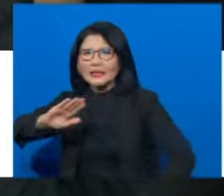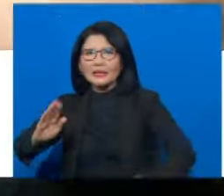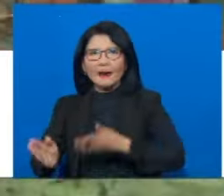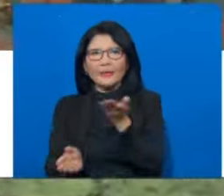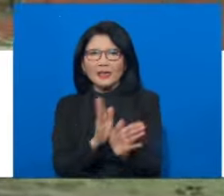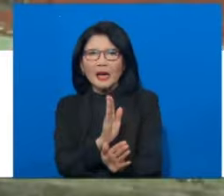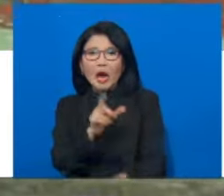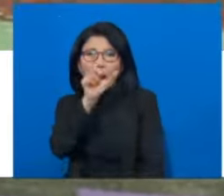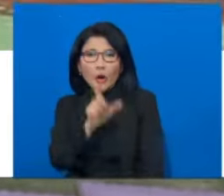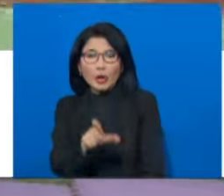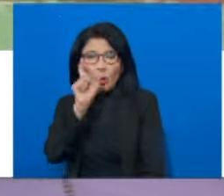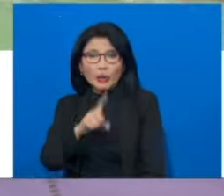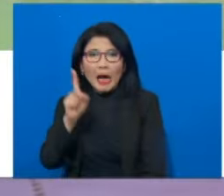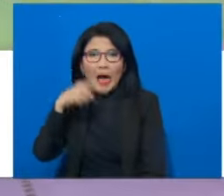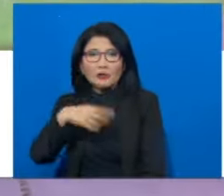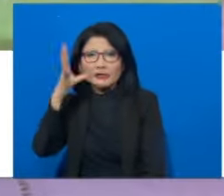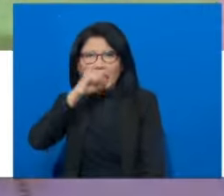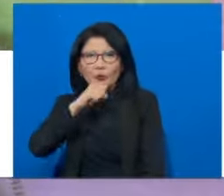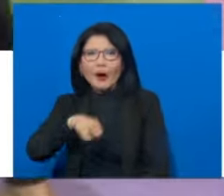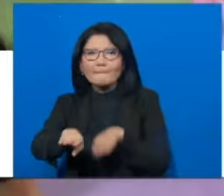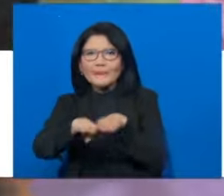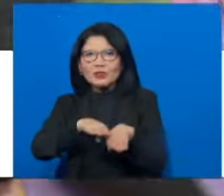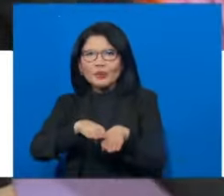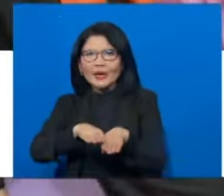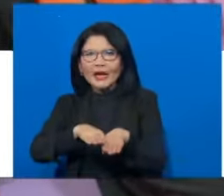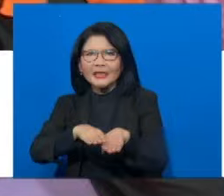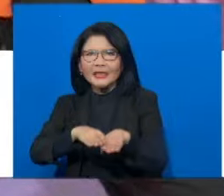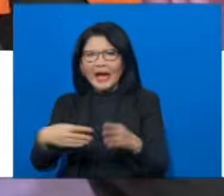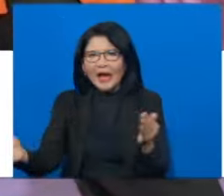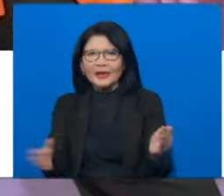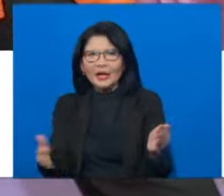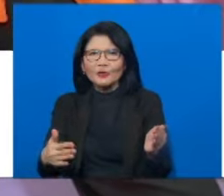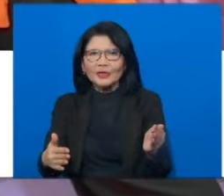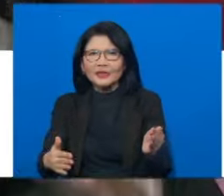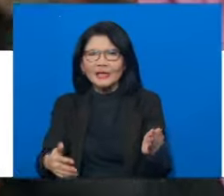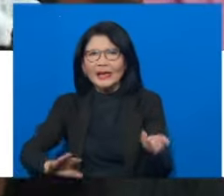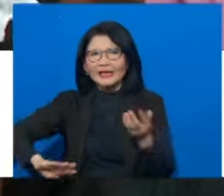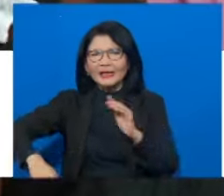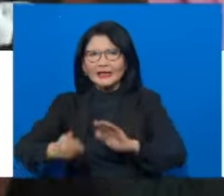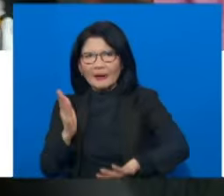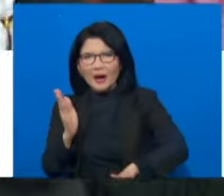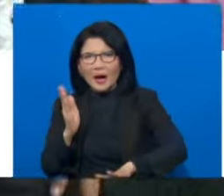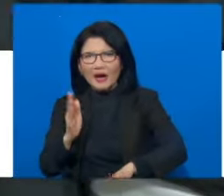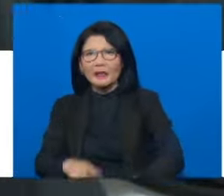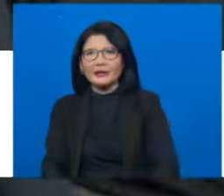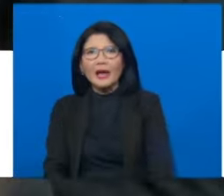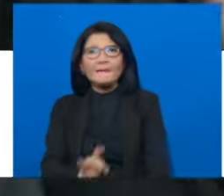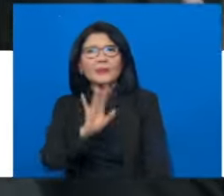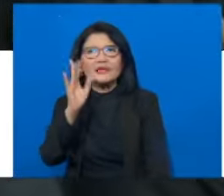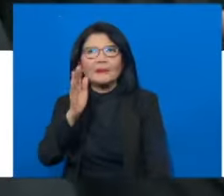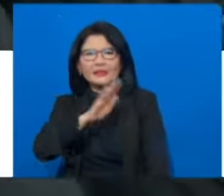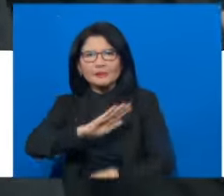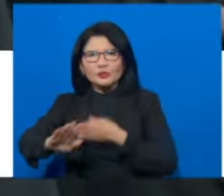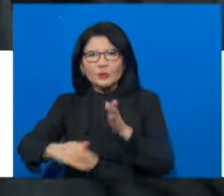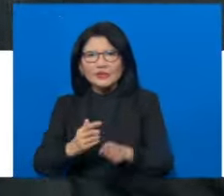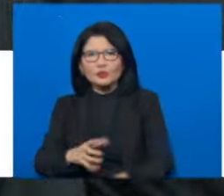para pesilat harus menyelaraskan antara raga Irama dan dan rasa tak jarang beragam jurus yang sebagian besar